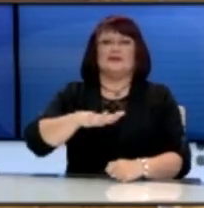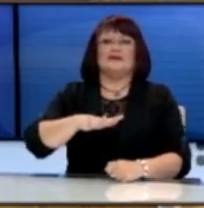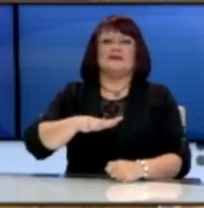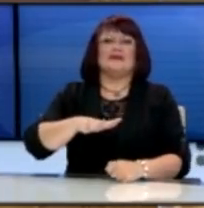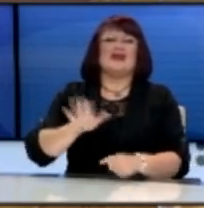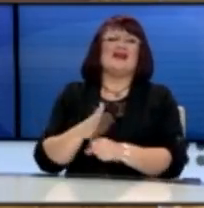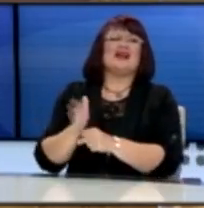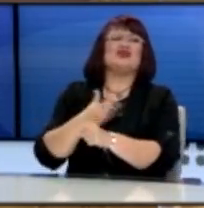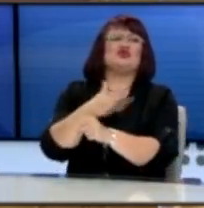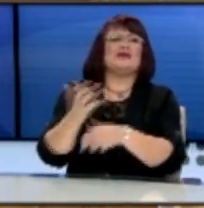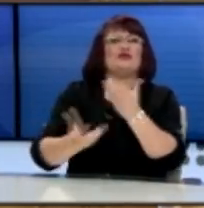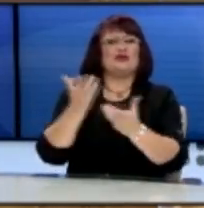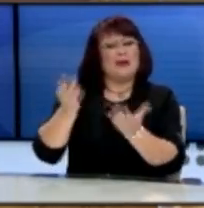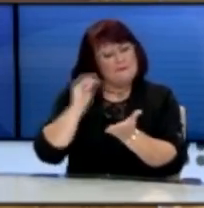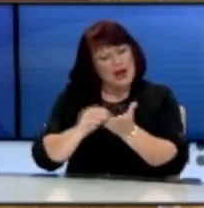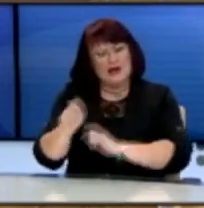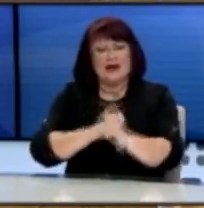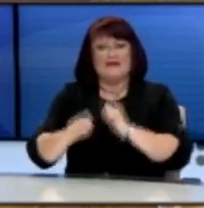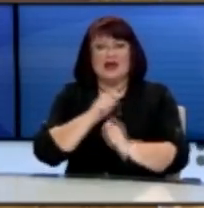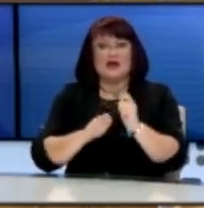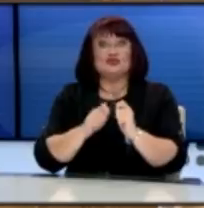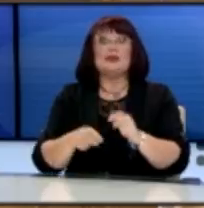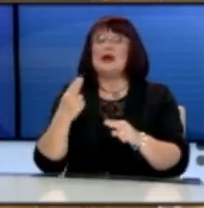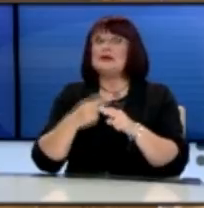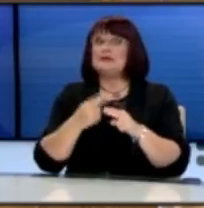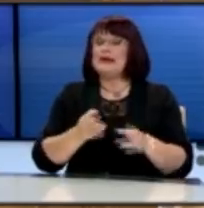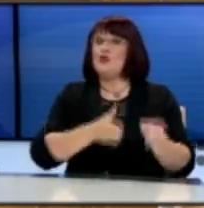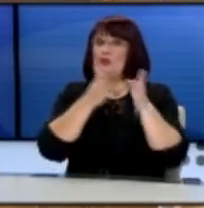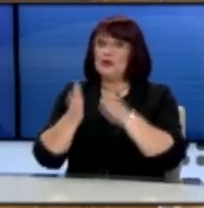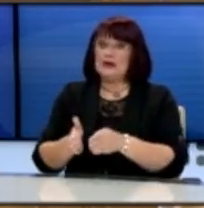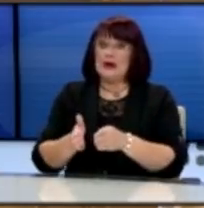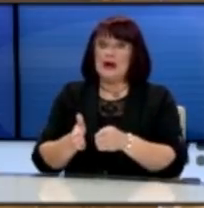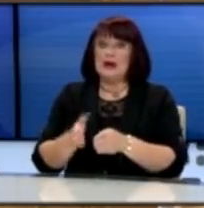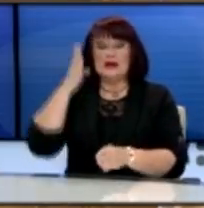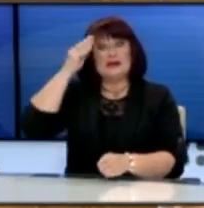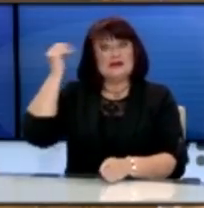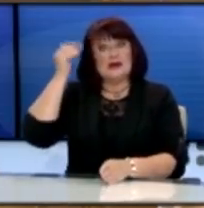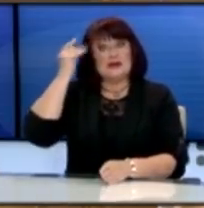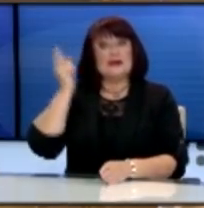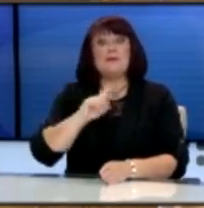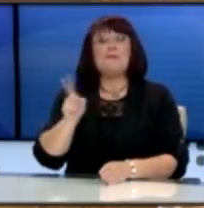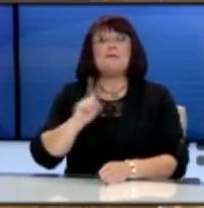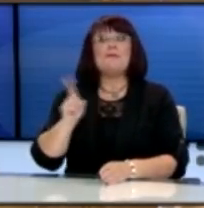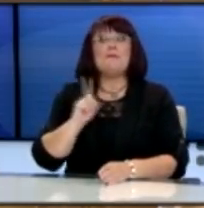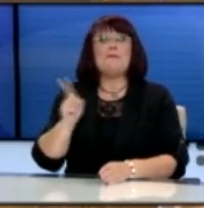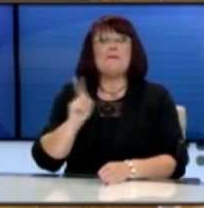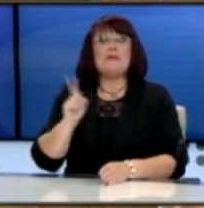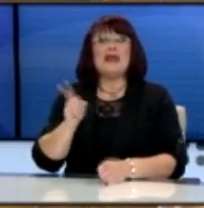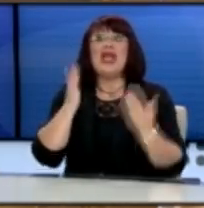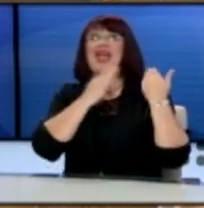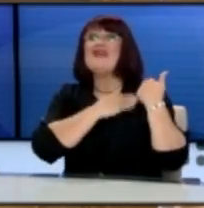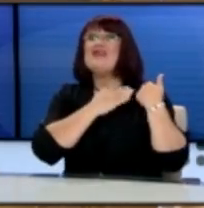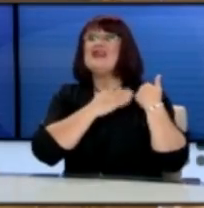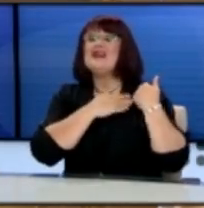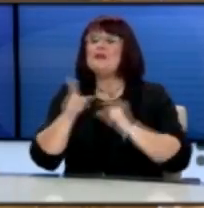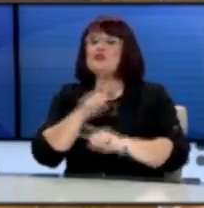ό,τι κατέστρεψε η φωτιά, άλλο τόσο κρίσιμο είναι να μην ξεχαστούν οι εγκληματικές